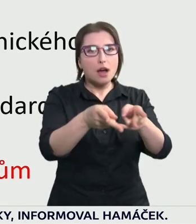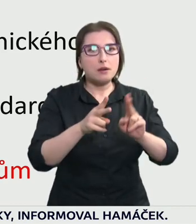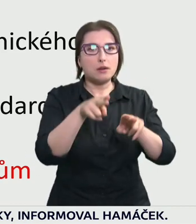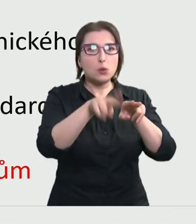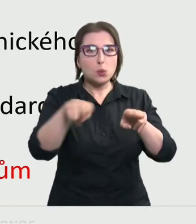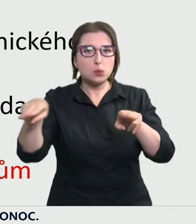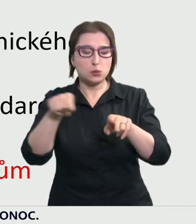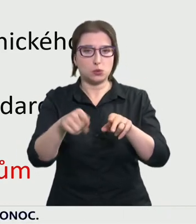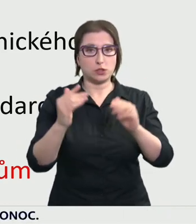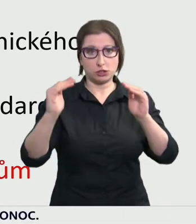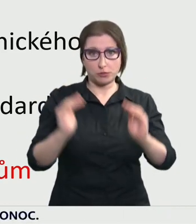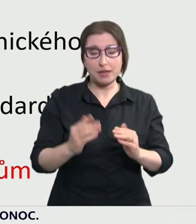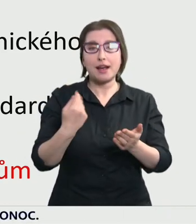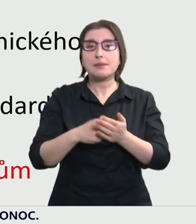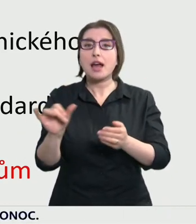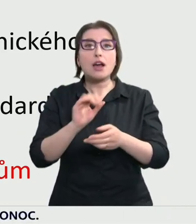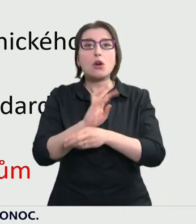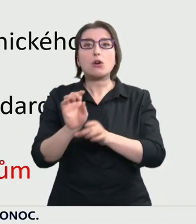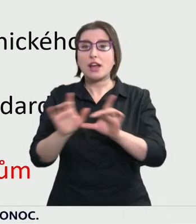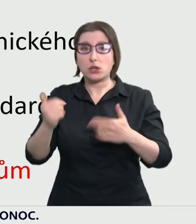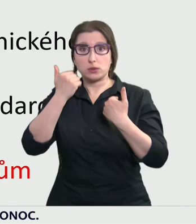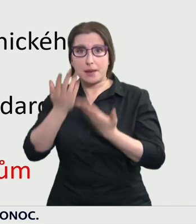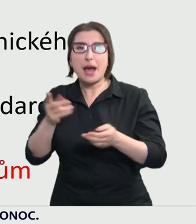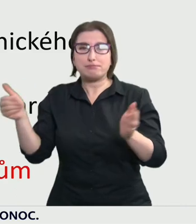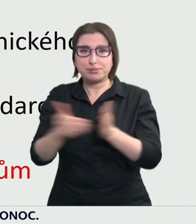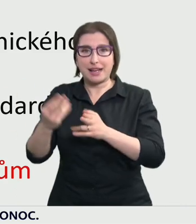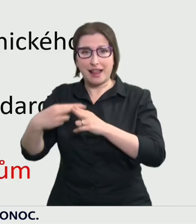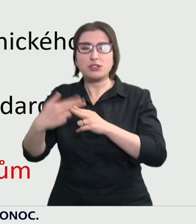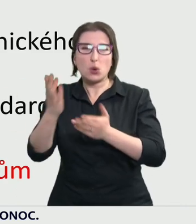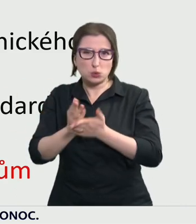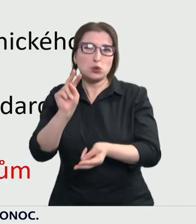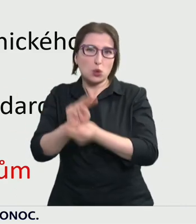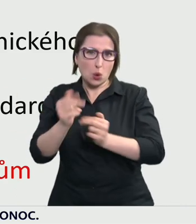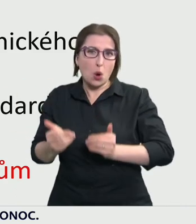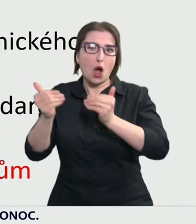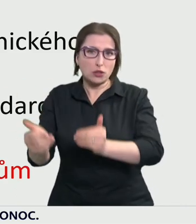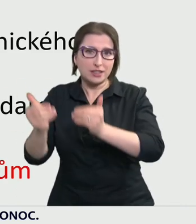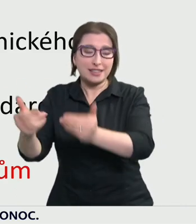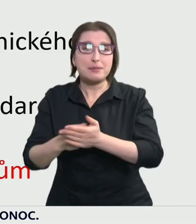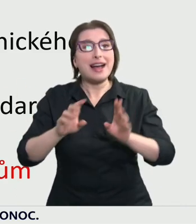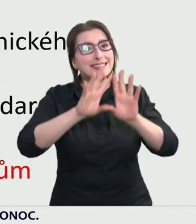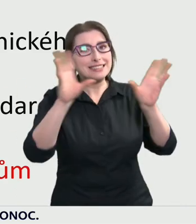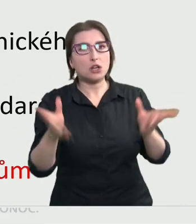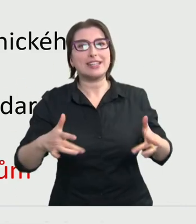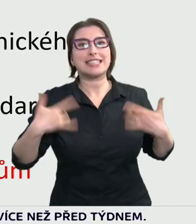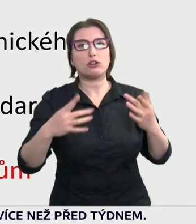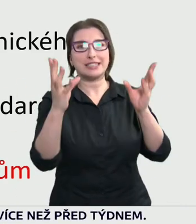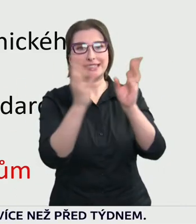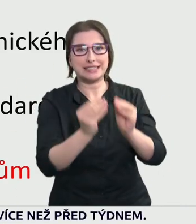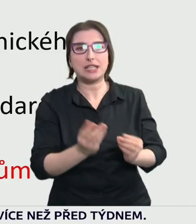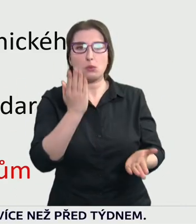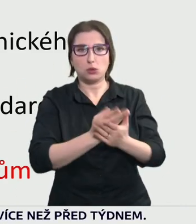oddalování takzvané necovidové péče. Čili ten systém jako celek se blíží svým limitům. Jaké máme